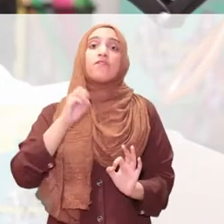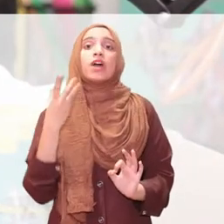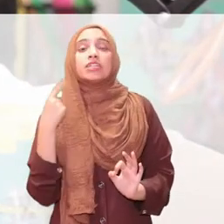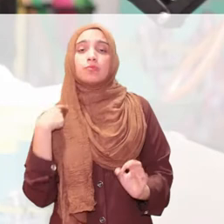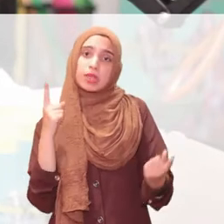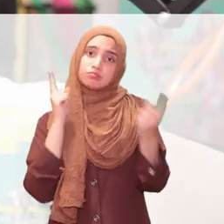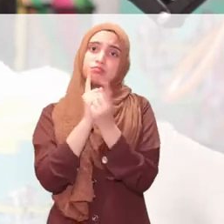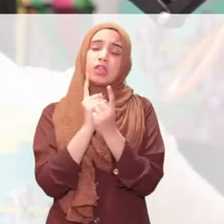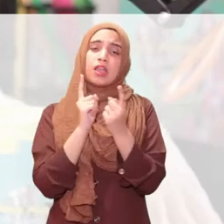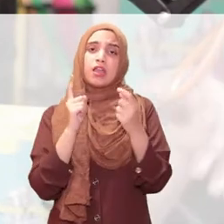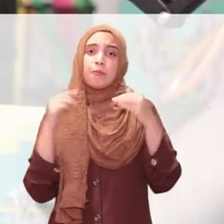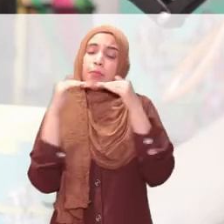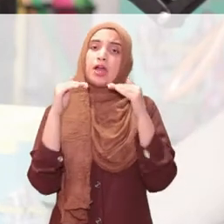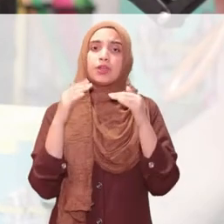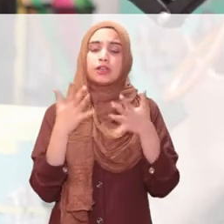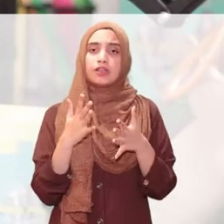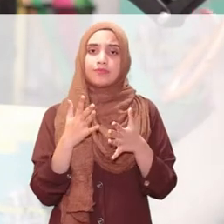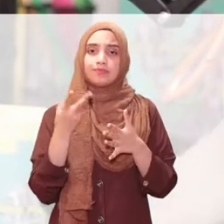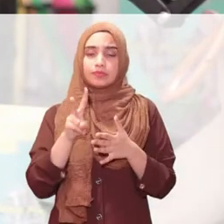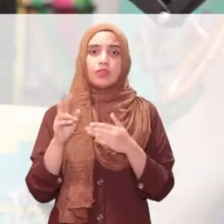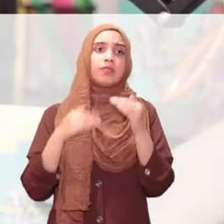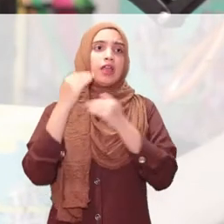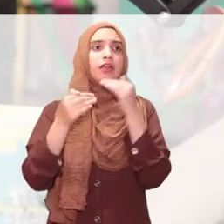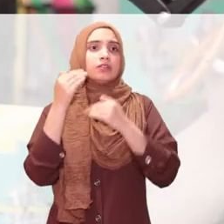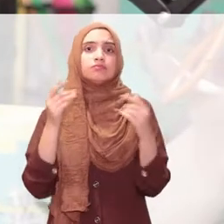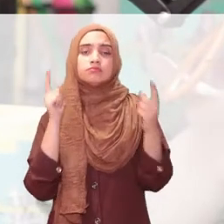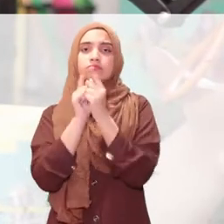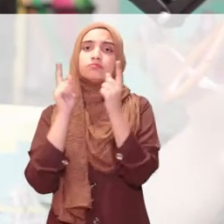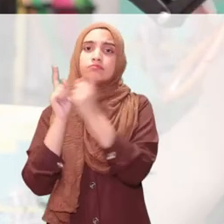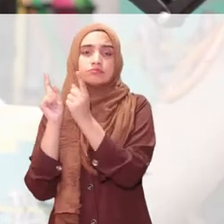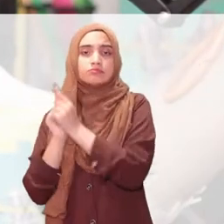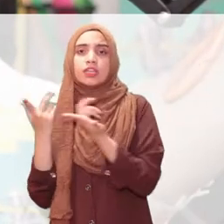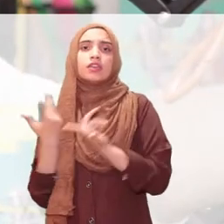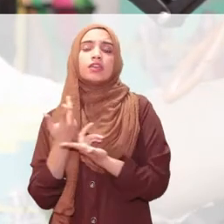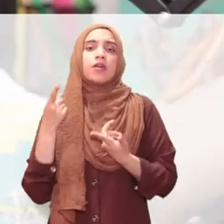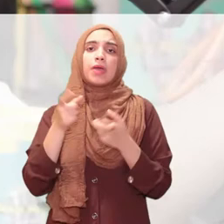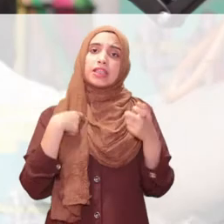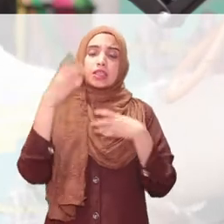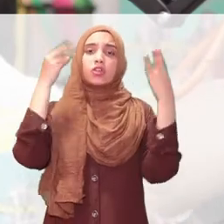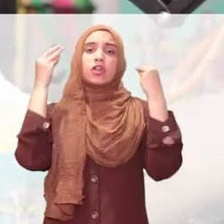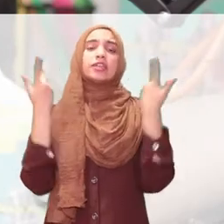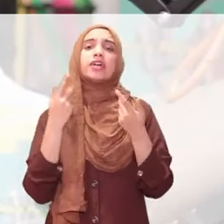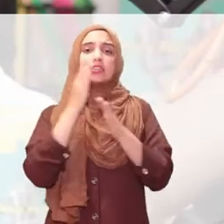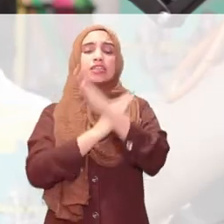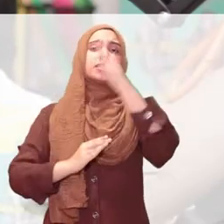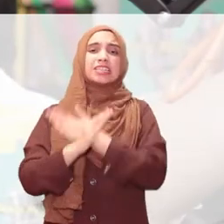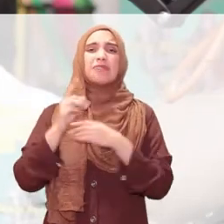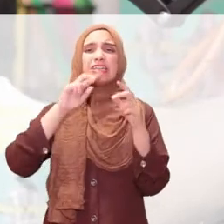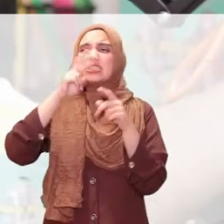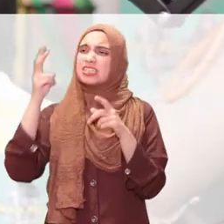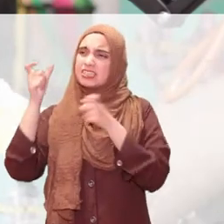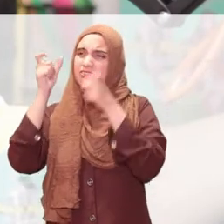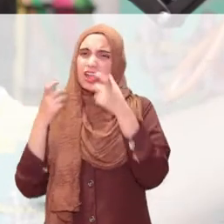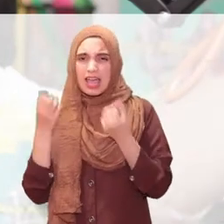ऐसी कहानियां जा चली के लोगों ने इस मिट्टी में एक्सपीरियंस किया है मुख्य पेज में कल्चर में और आधे से भी बच्चों को भी हम डिसेबलिंग कर देते हैं फ्रॉम